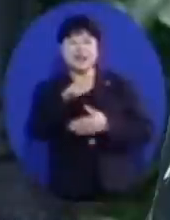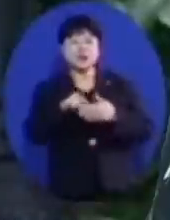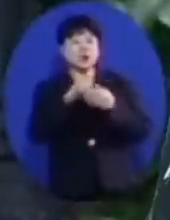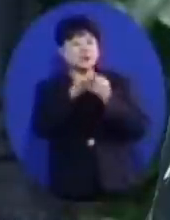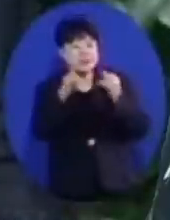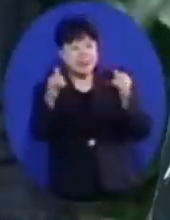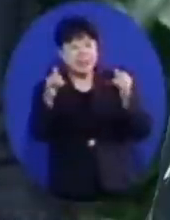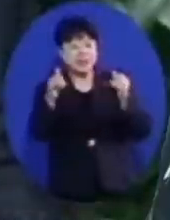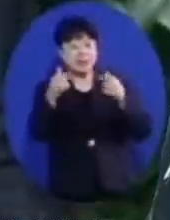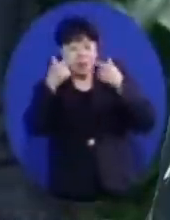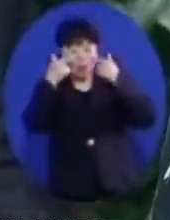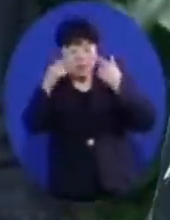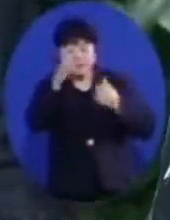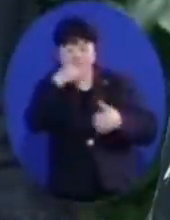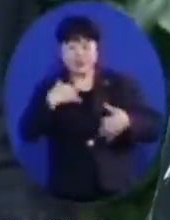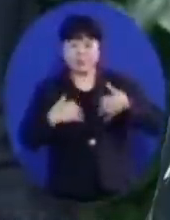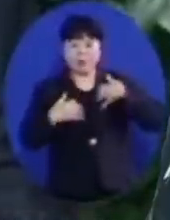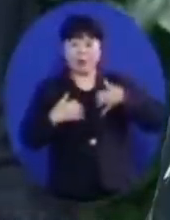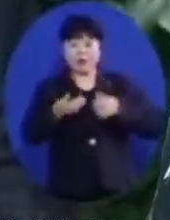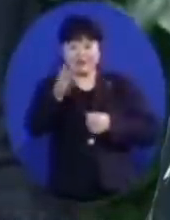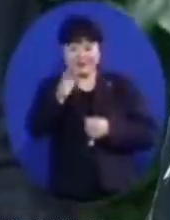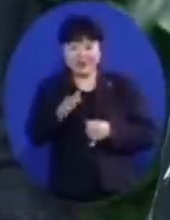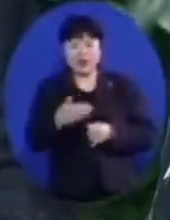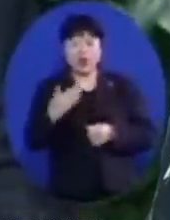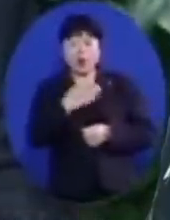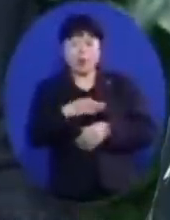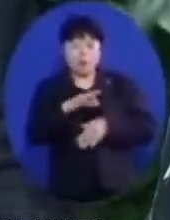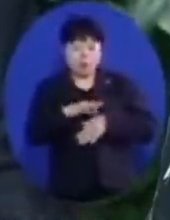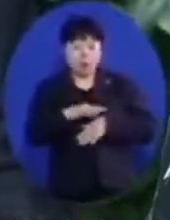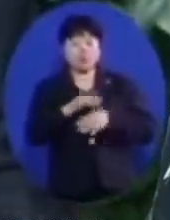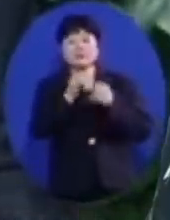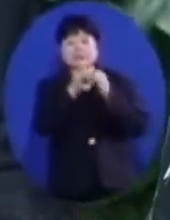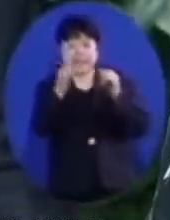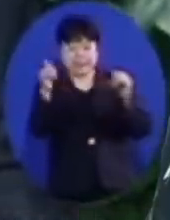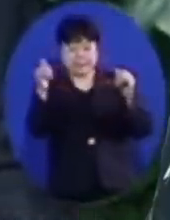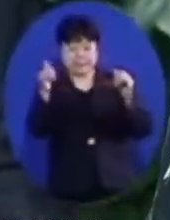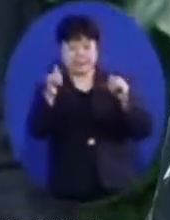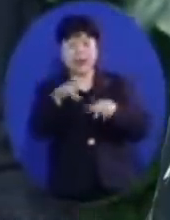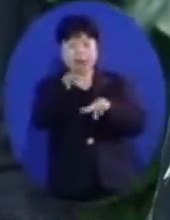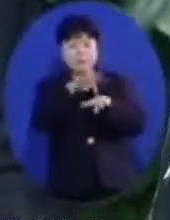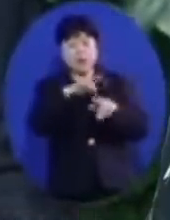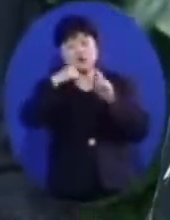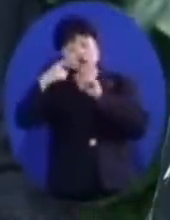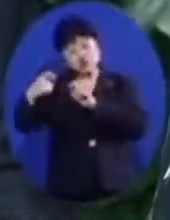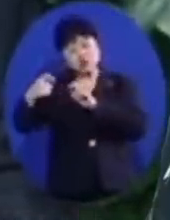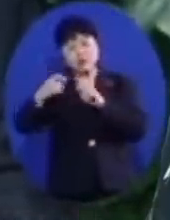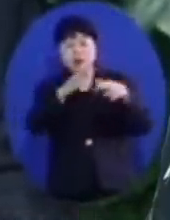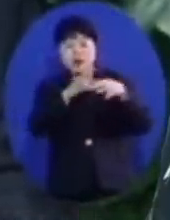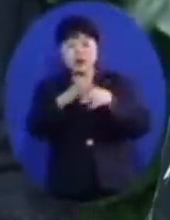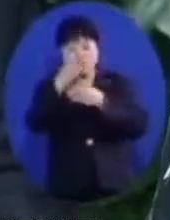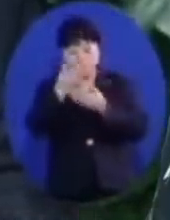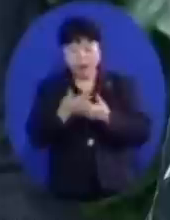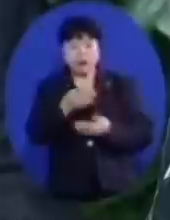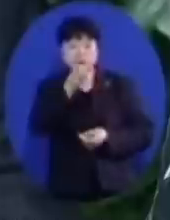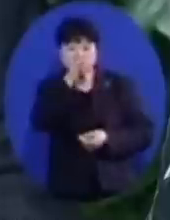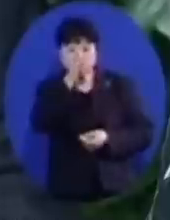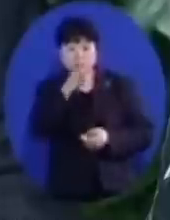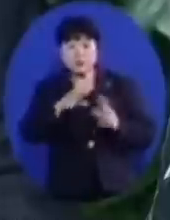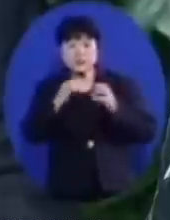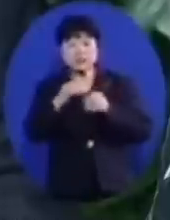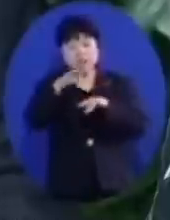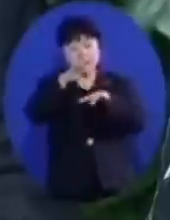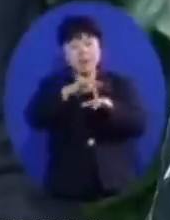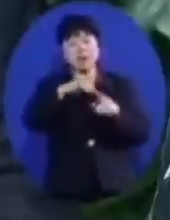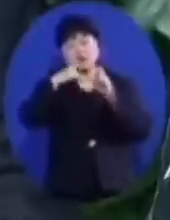속사람은 확신이 있고 기쁜데 내 육체의 사람이 마귀의 유혹을 계속 받는 것입니다 세상